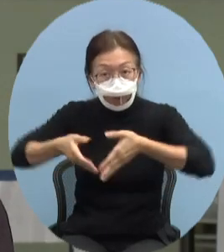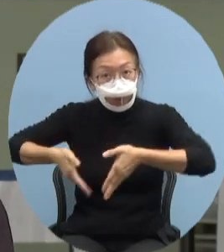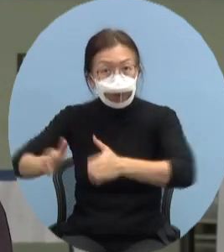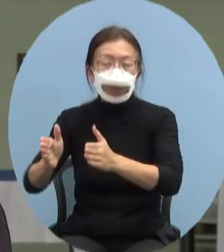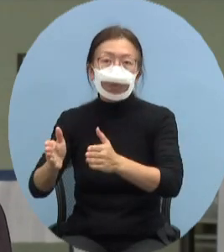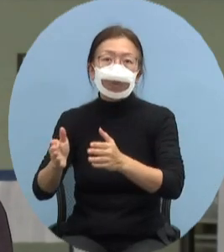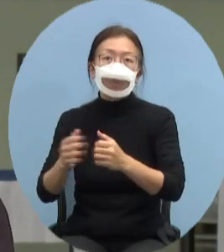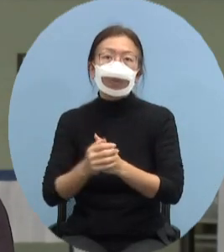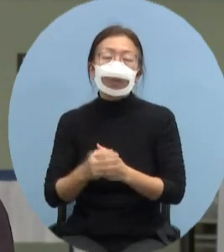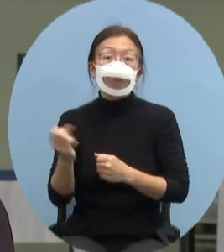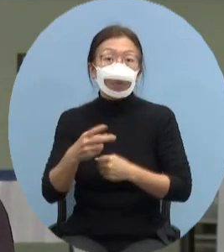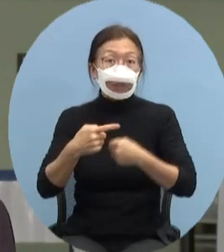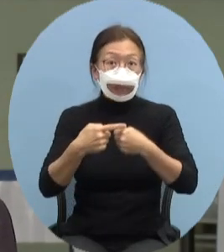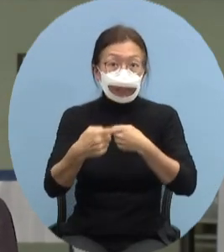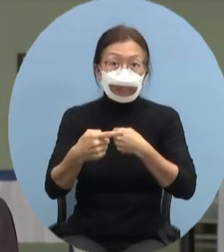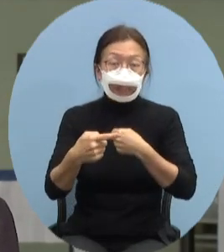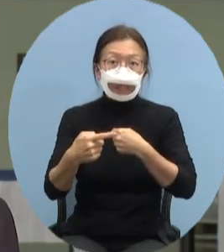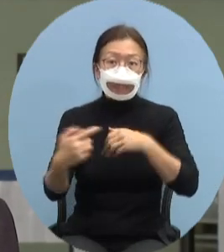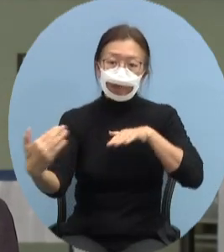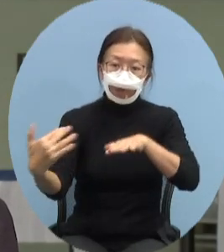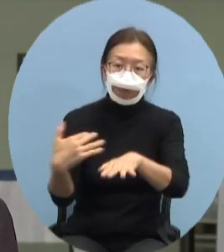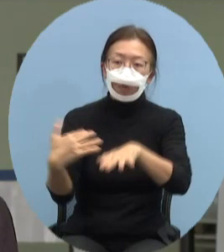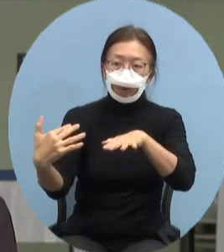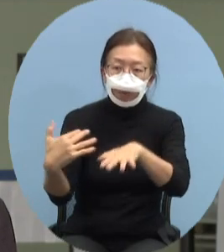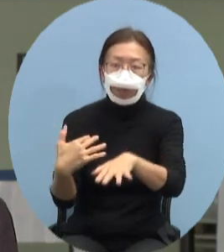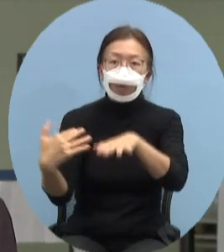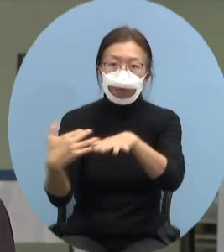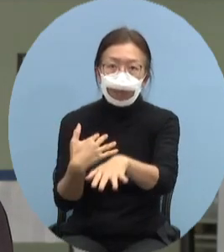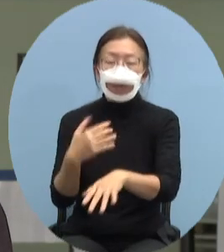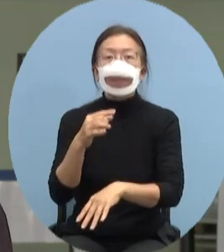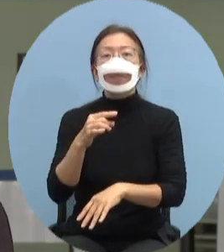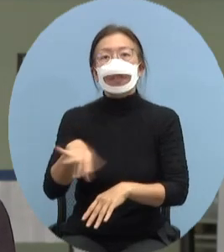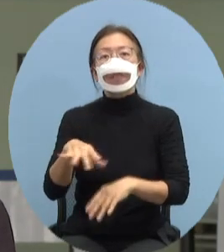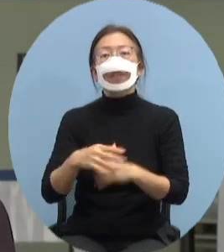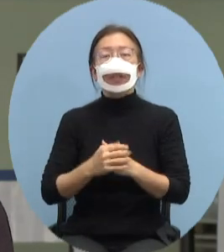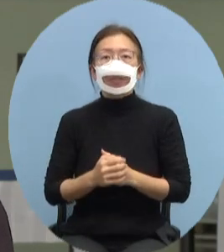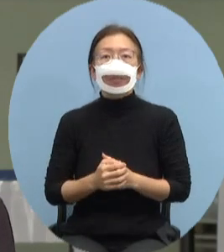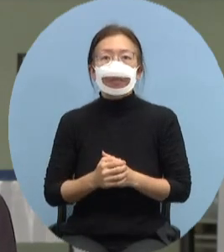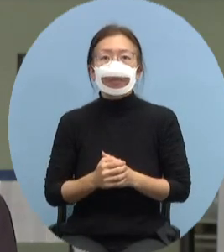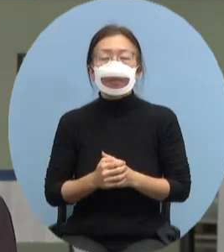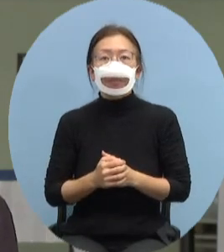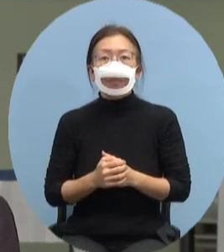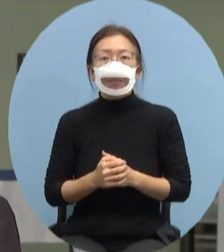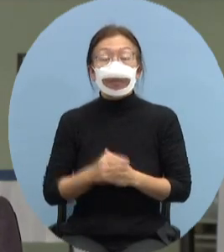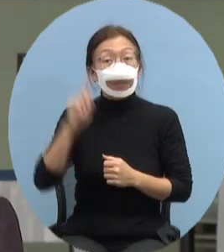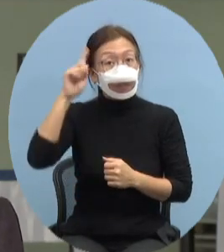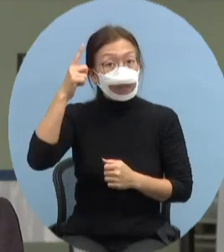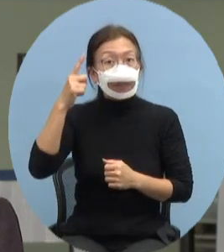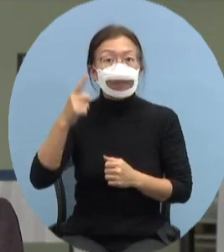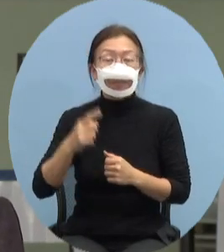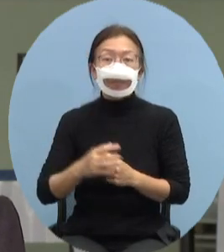會係第一次真正大量嘅交通咧係會免費去使用將軍澳隧道啦。咁所以聽日咧